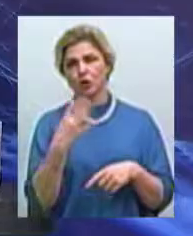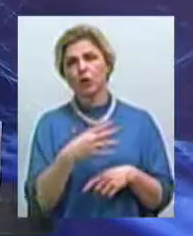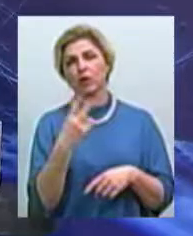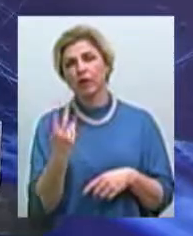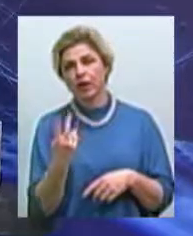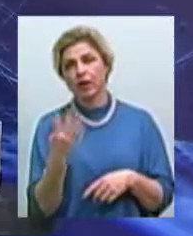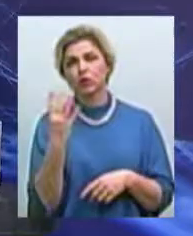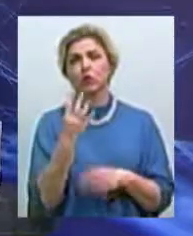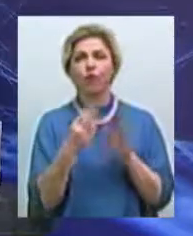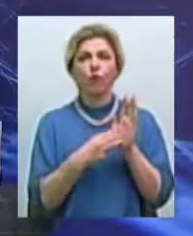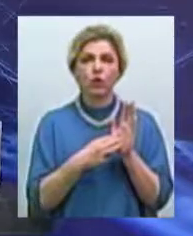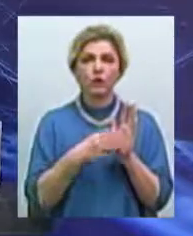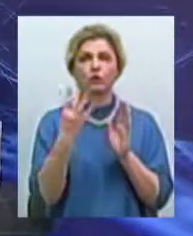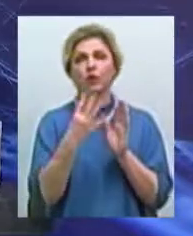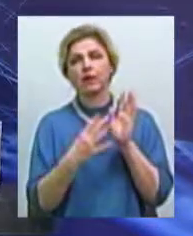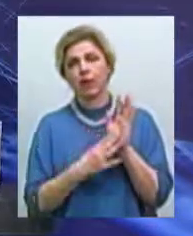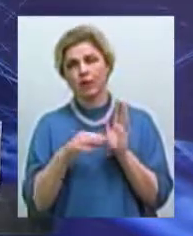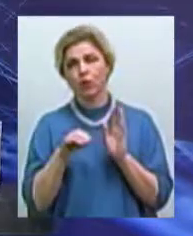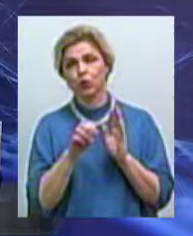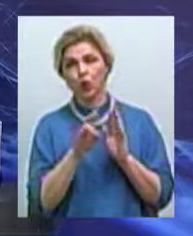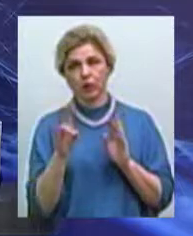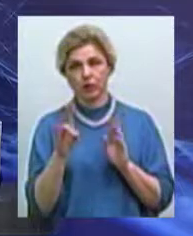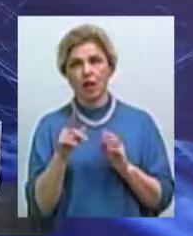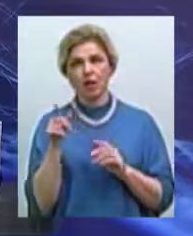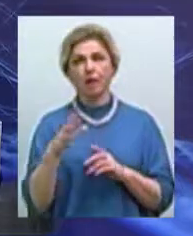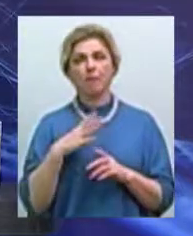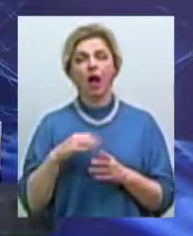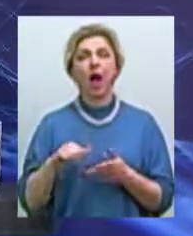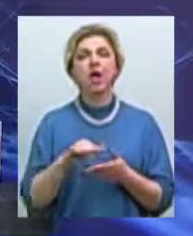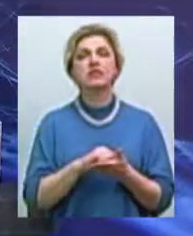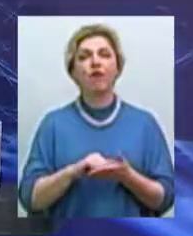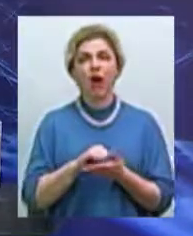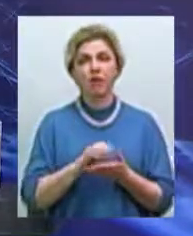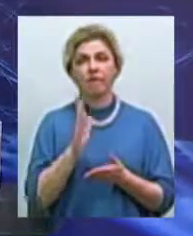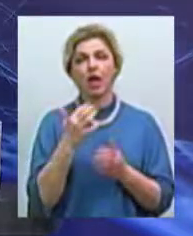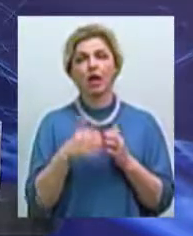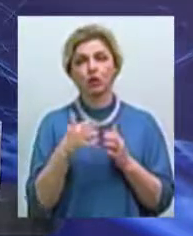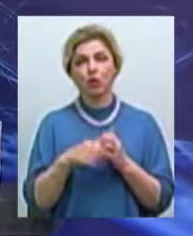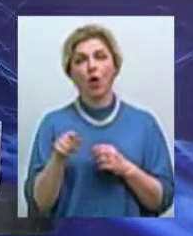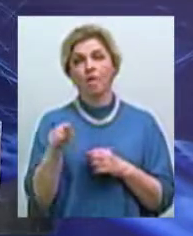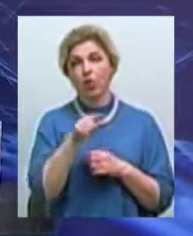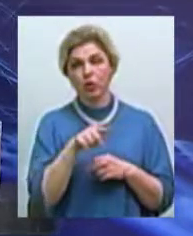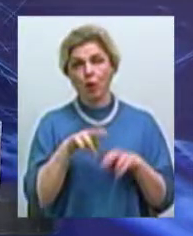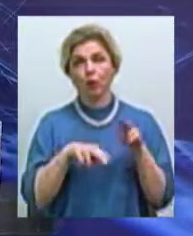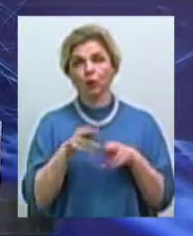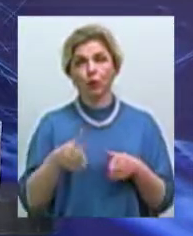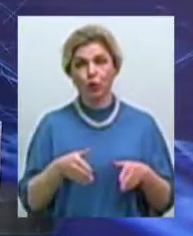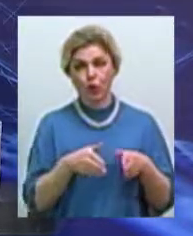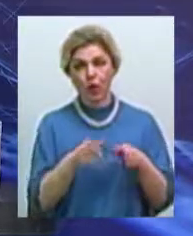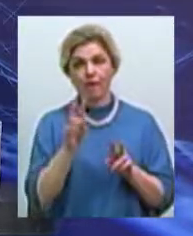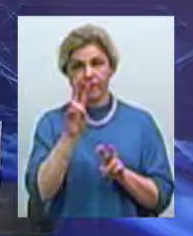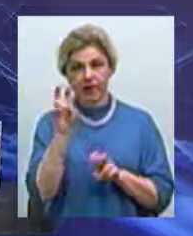44, 48, 49. От таких. Вони везли асфальт в Херсонську область, вони будують дорогу. Це фірма, яка будує